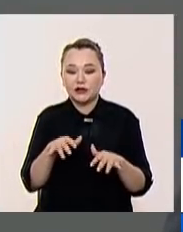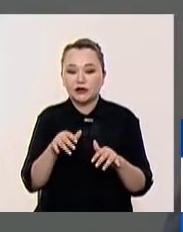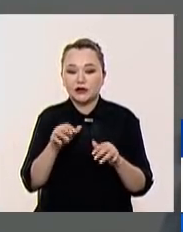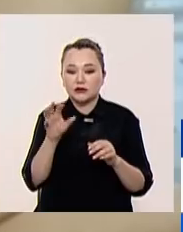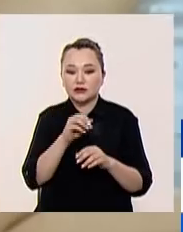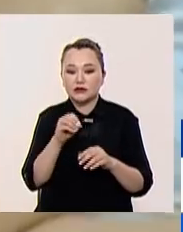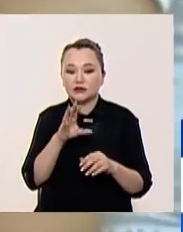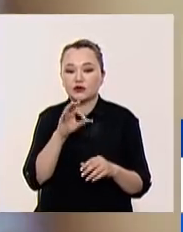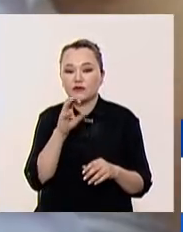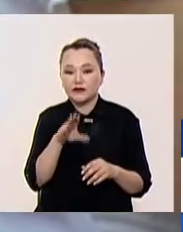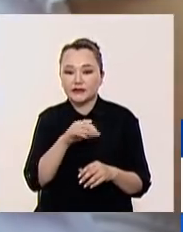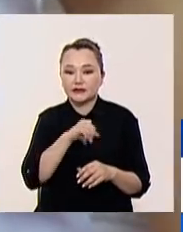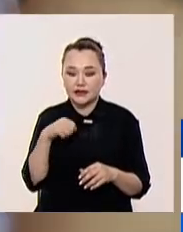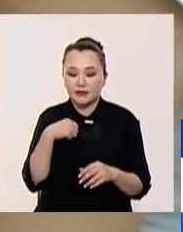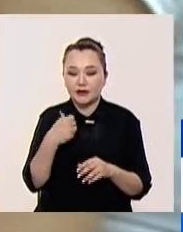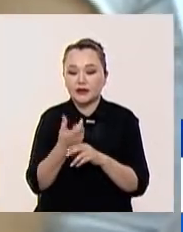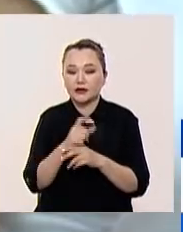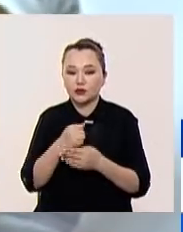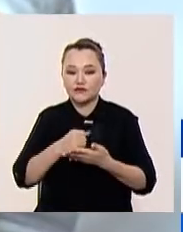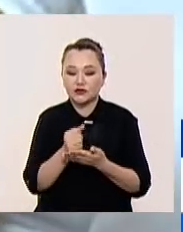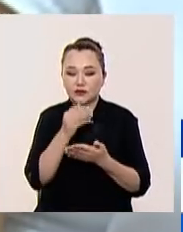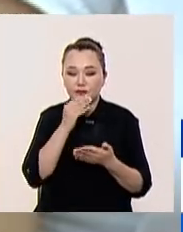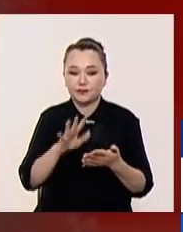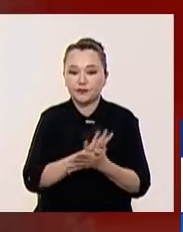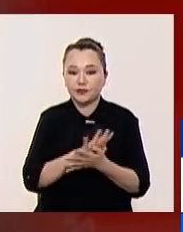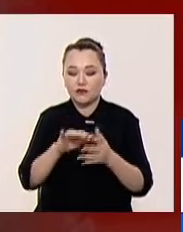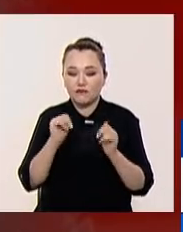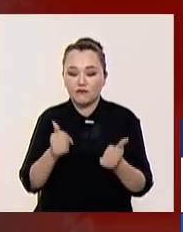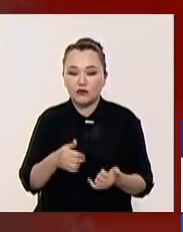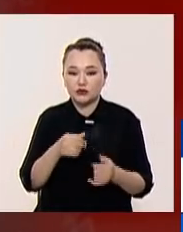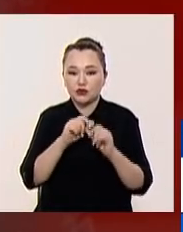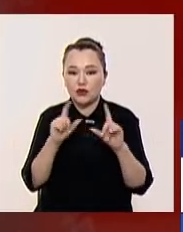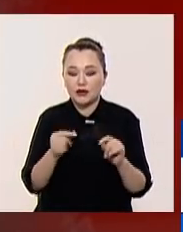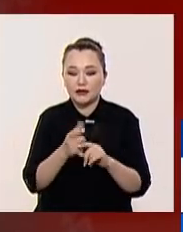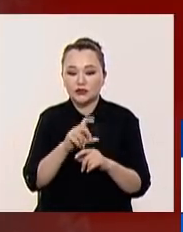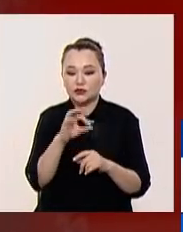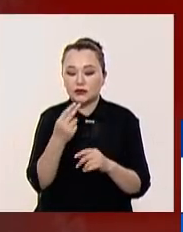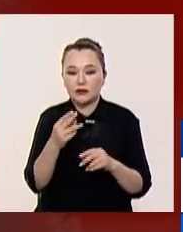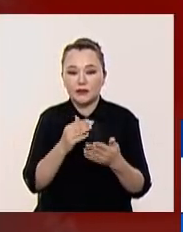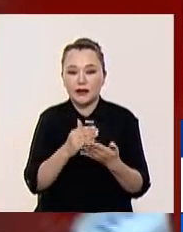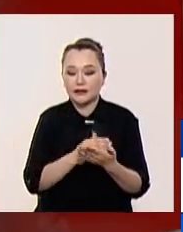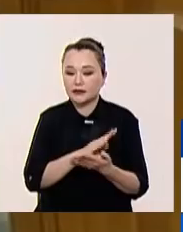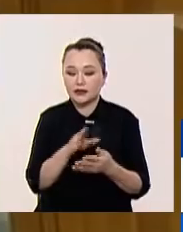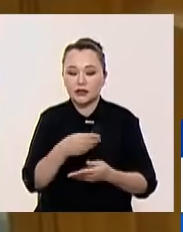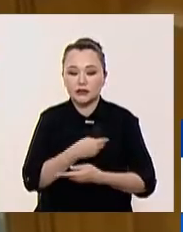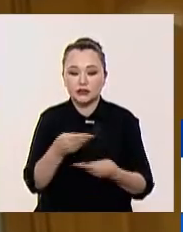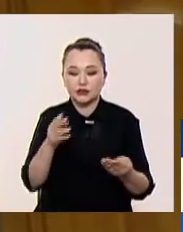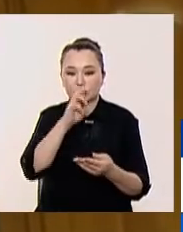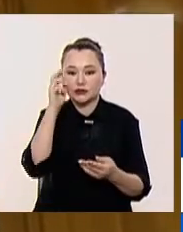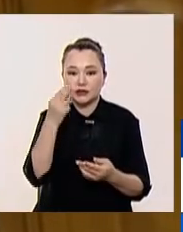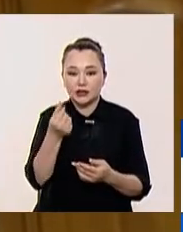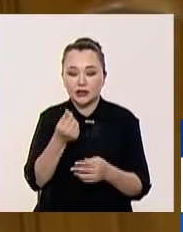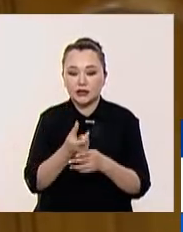попечительские советы. Эксперты утверждают, что бесплатное питание и форма в школе – это не социальные проекты и не раздача государственных денег